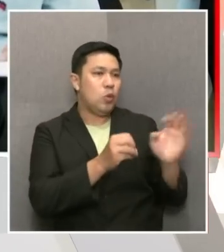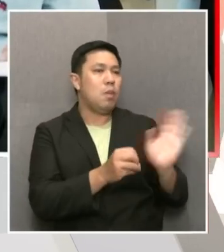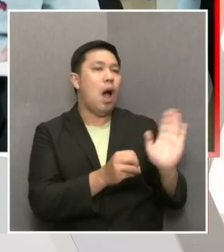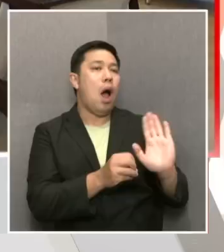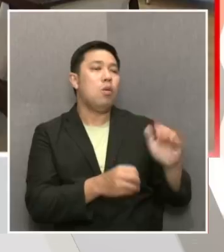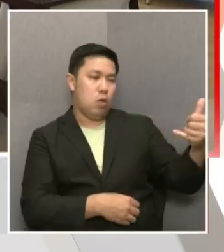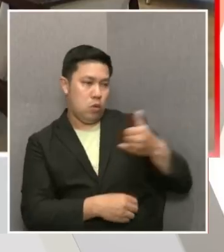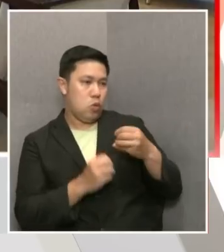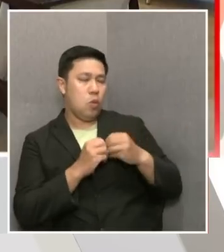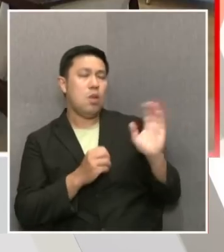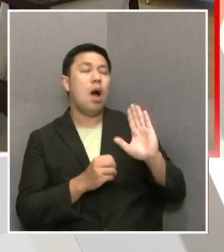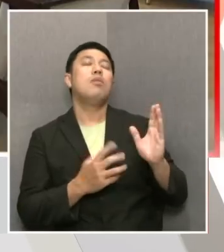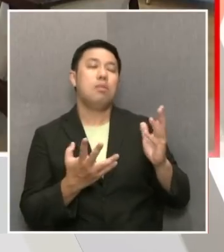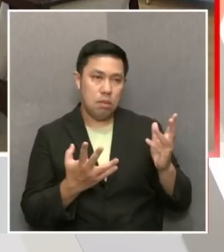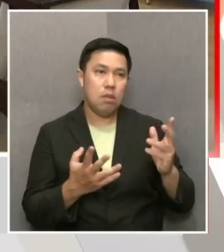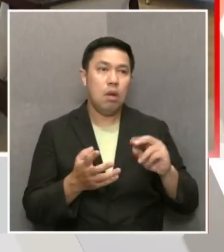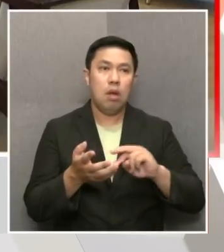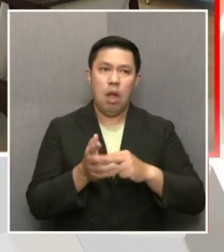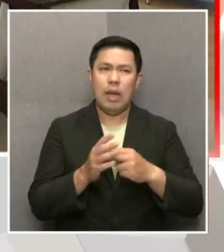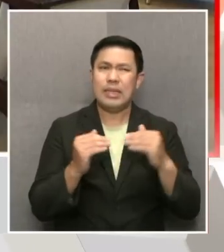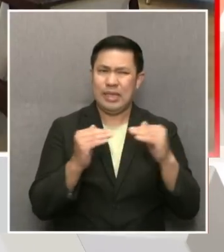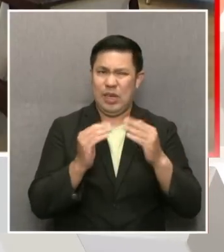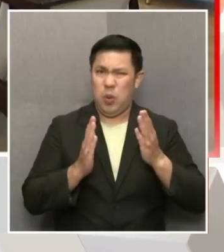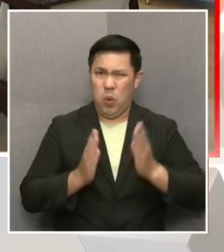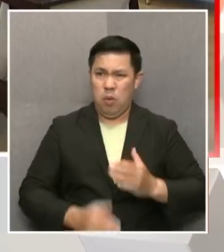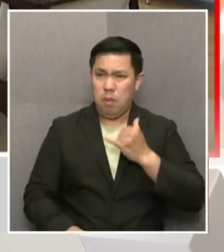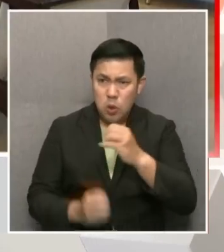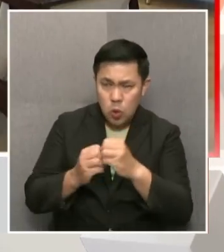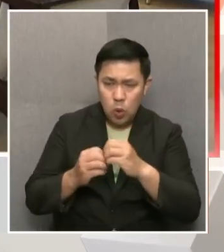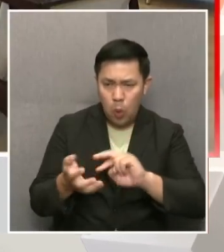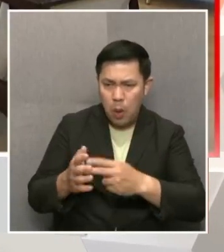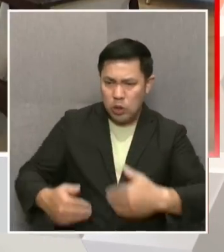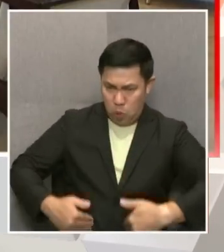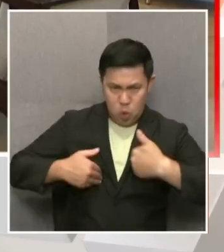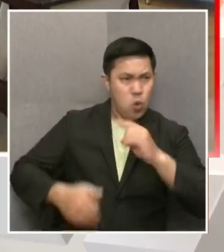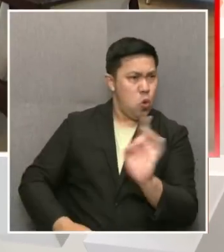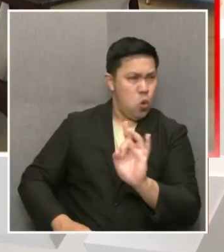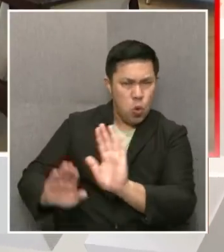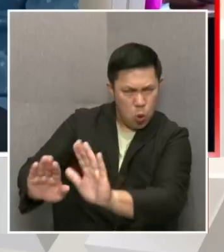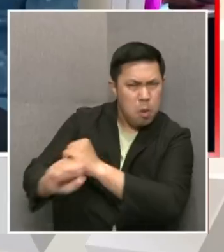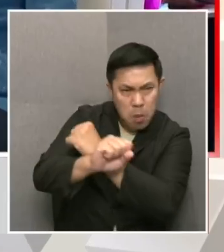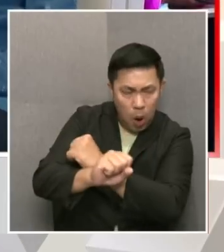ช้หลักมนุษยธรรมการแทรกแซงนะครับเพื่อรักษาชีวิตของประชาชนชาวโลก